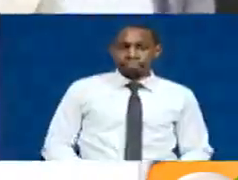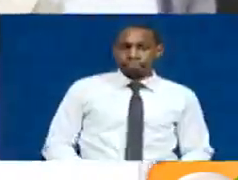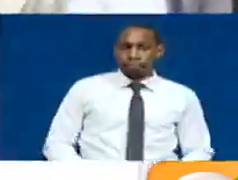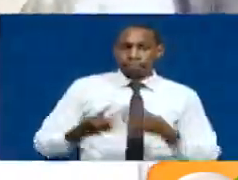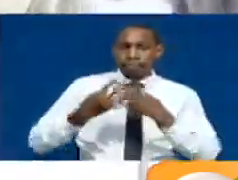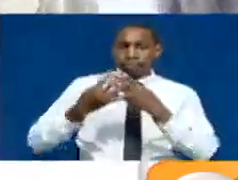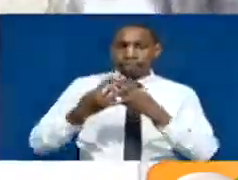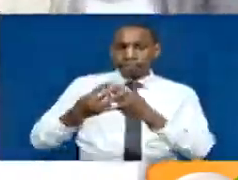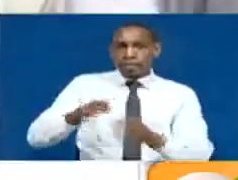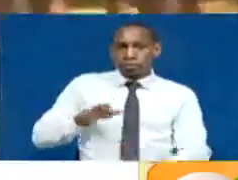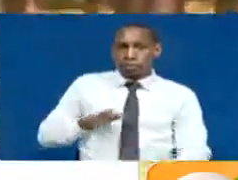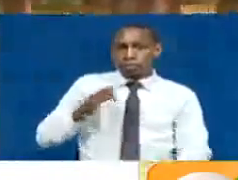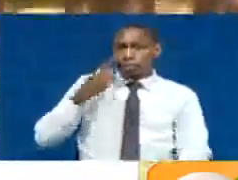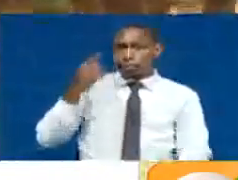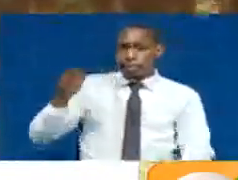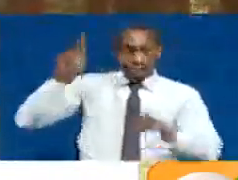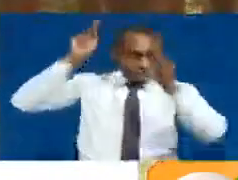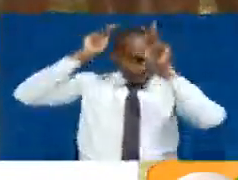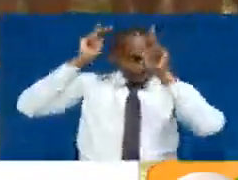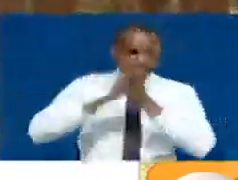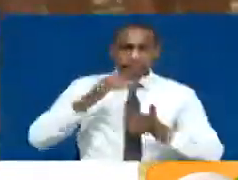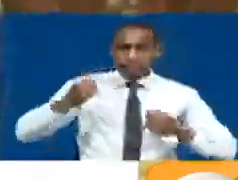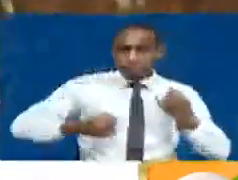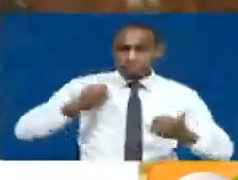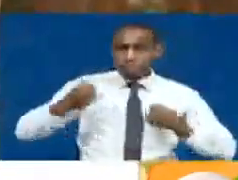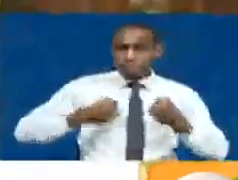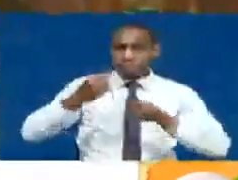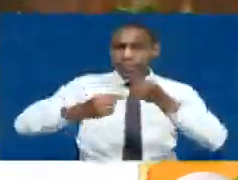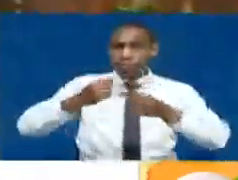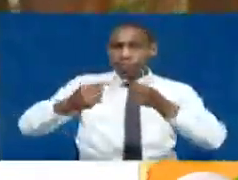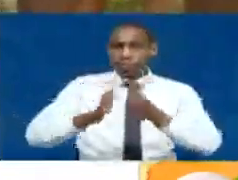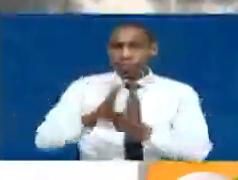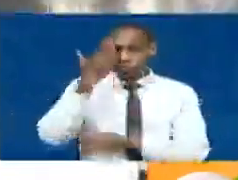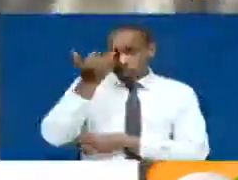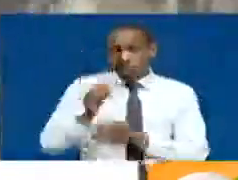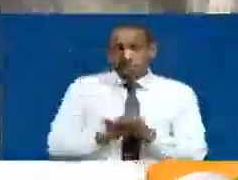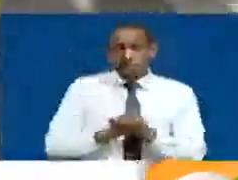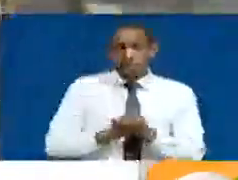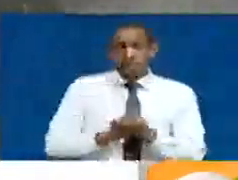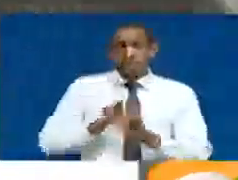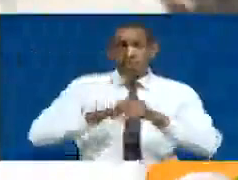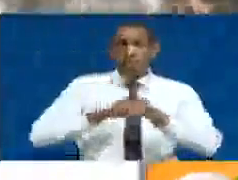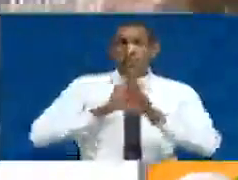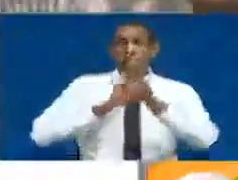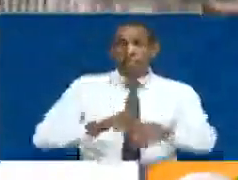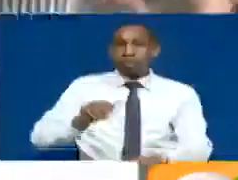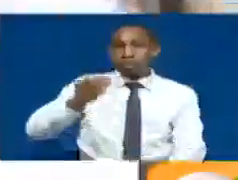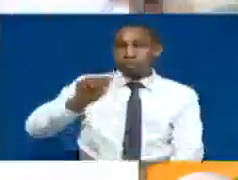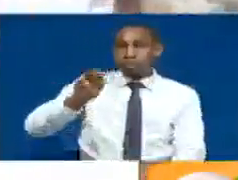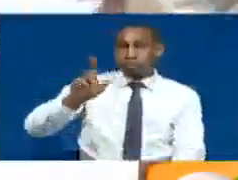Katika gereza la wanawake la Kakamega, furaha iliyokithiri hapa imechangiwa na matokeo bora ya Amelia